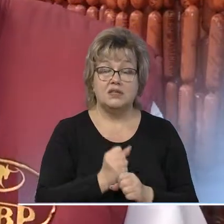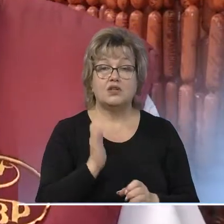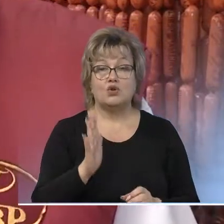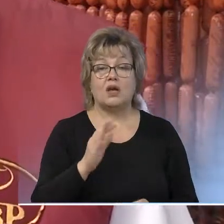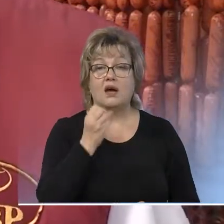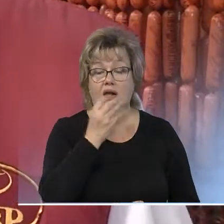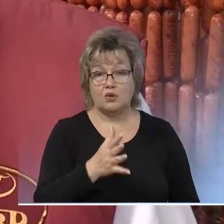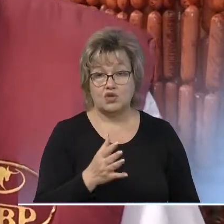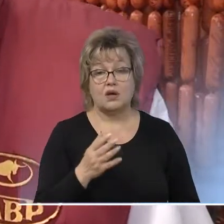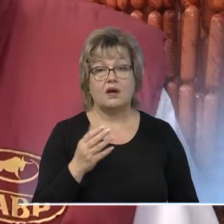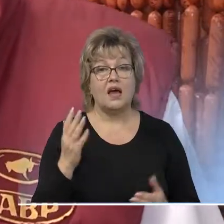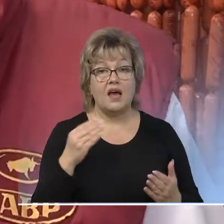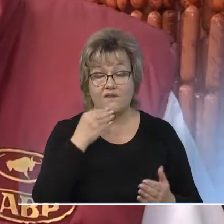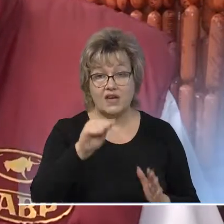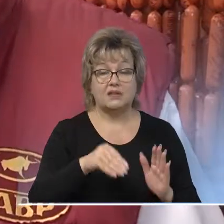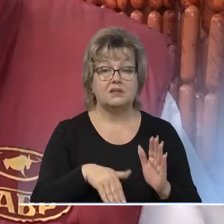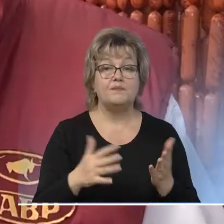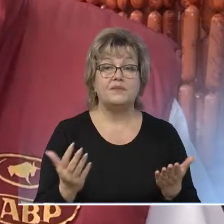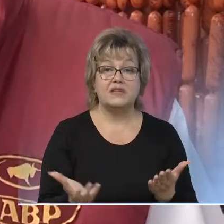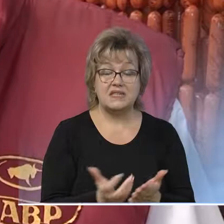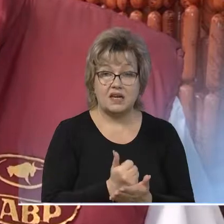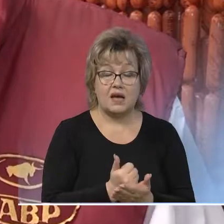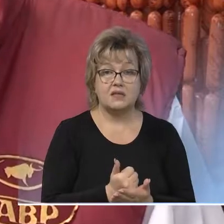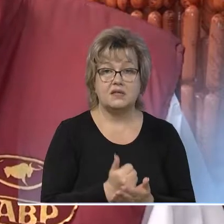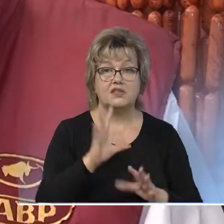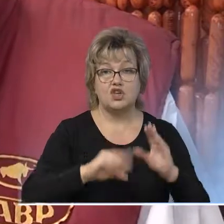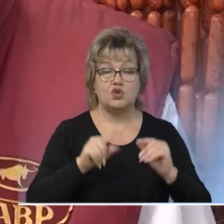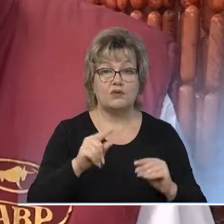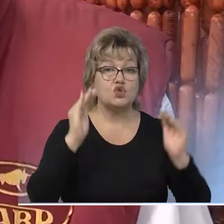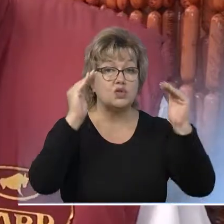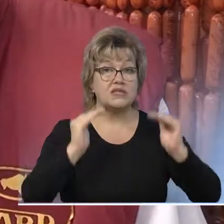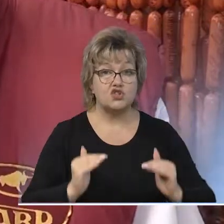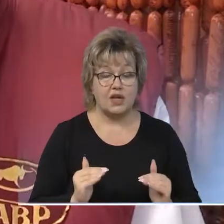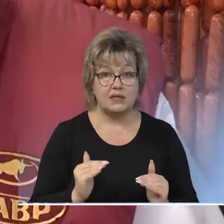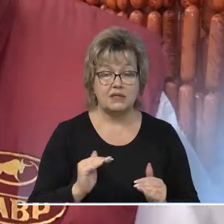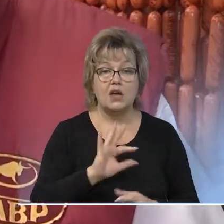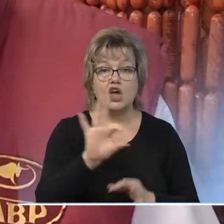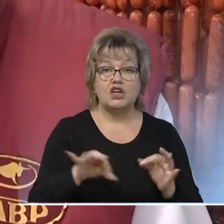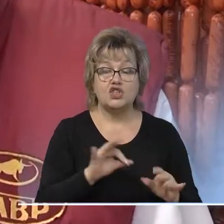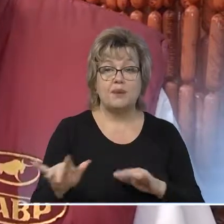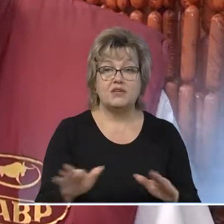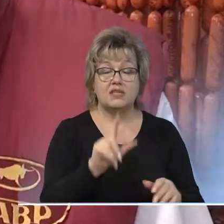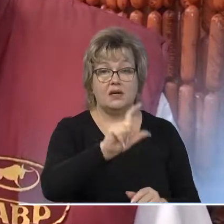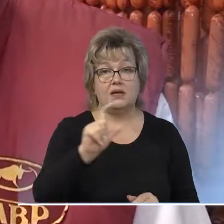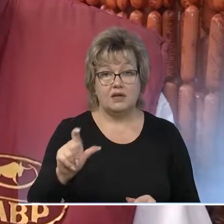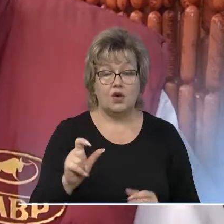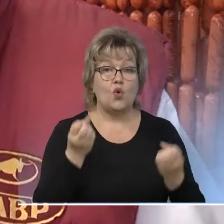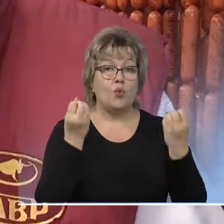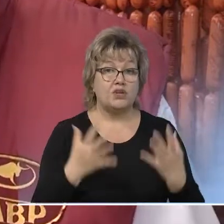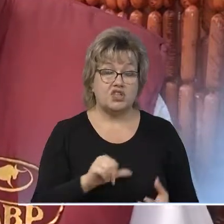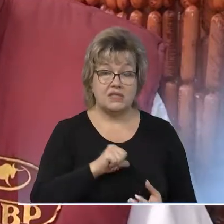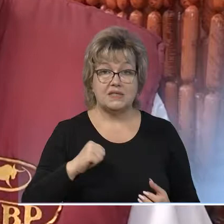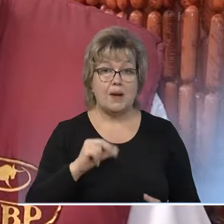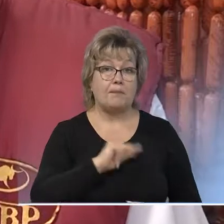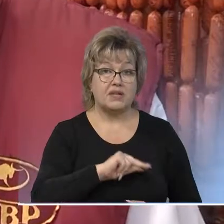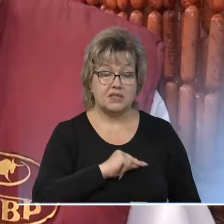только хорошие практики. Эффект достигается, ну, во-первых, за счет того, что снижается лишнее перемещение персонала,